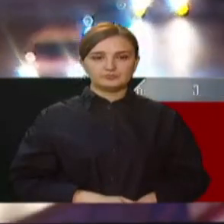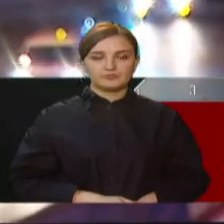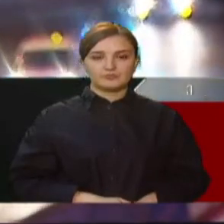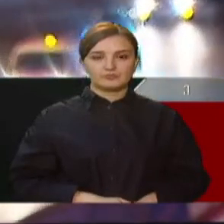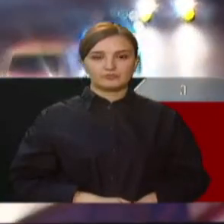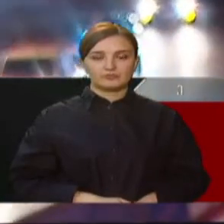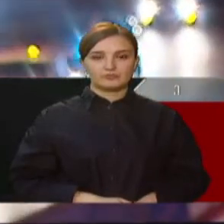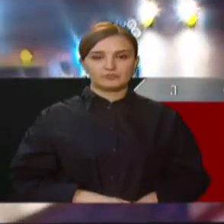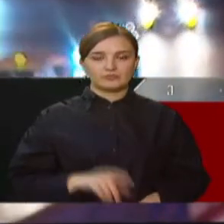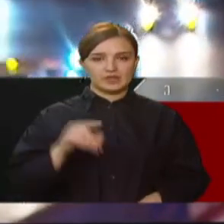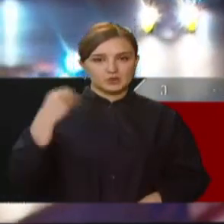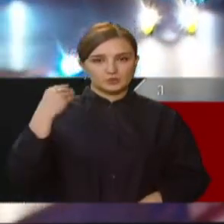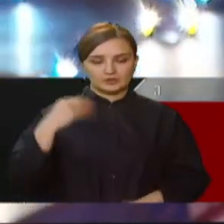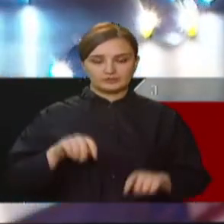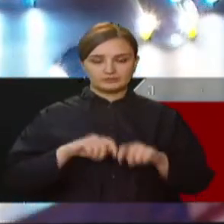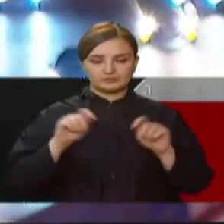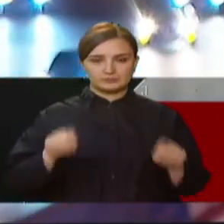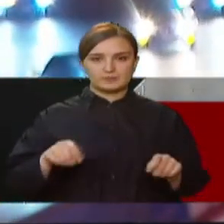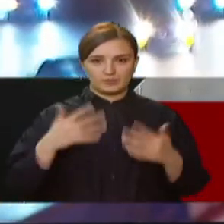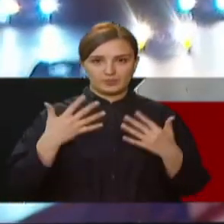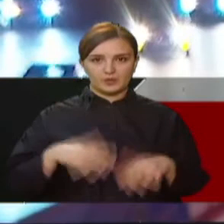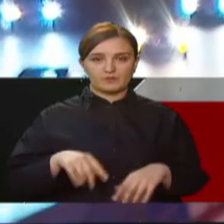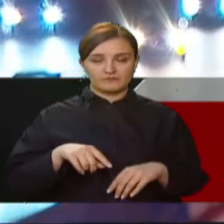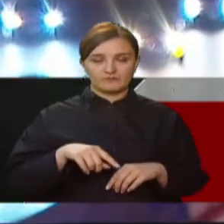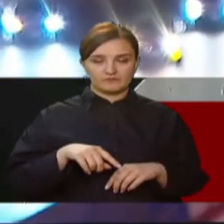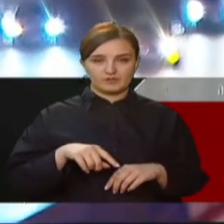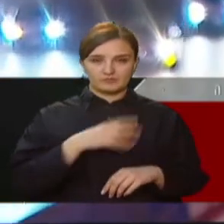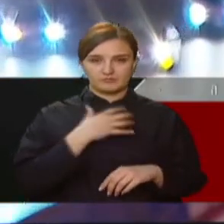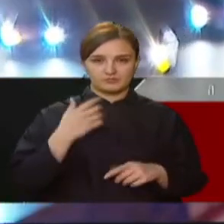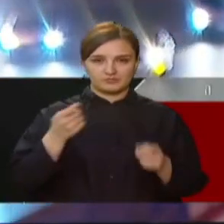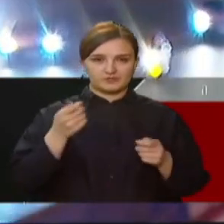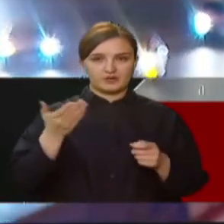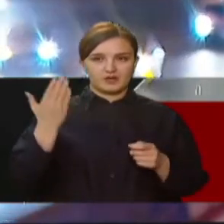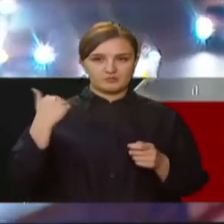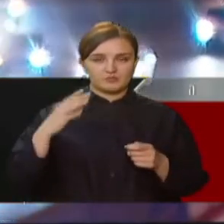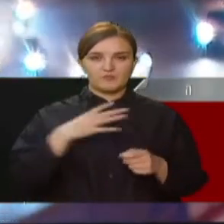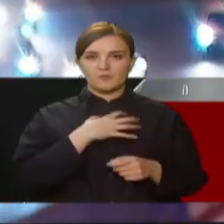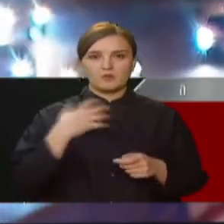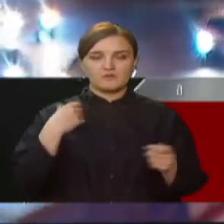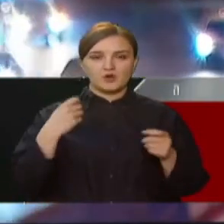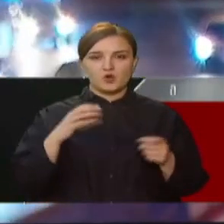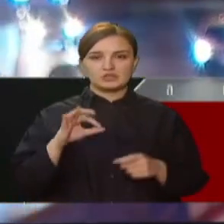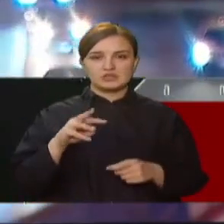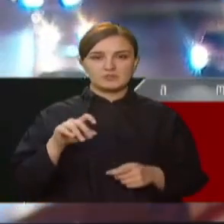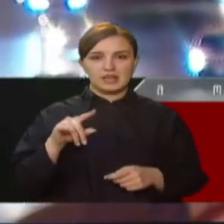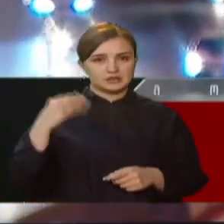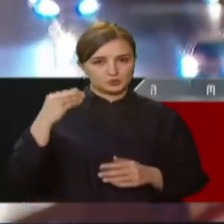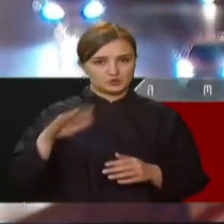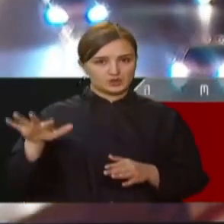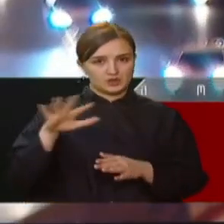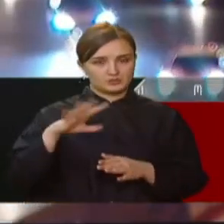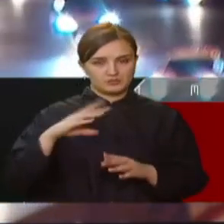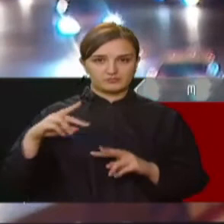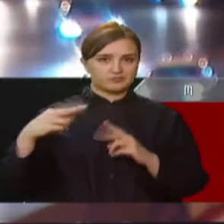Osmanlis imperiis gaukmebis shemdeg Turketis sakhelmsipos martvelobis akhali formati respublika oficialurad 1923 tsilis 29